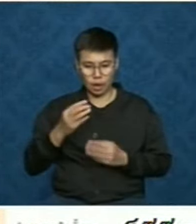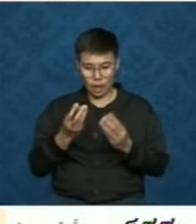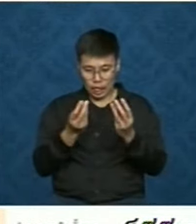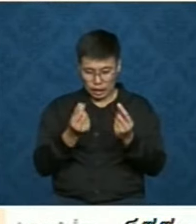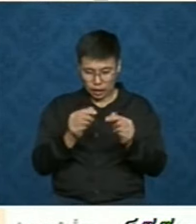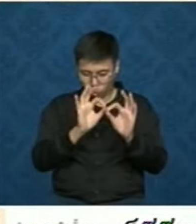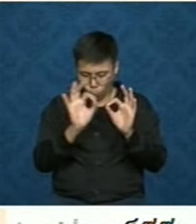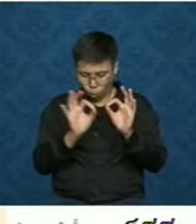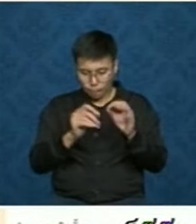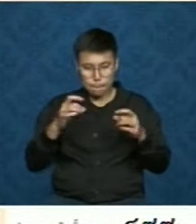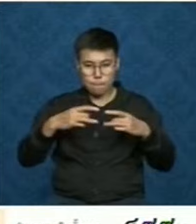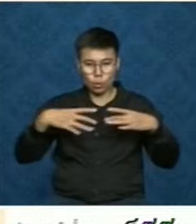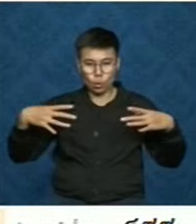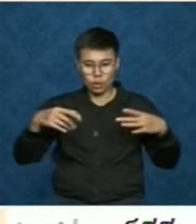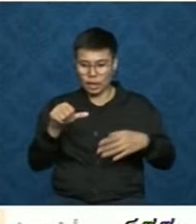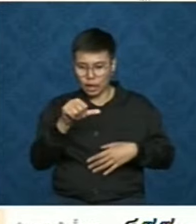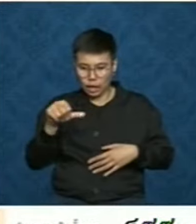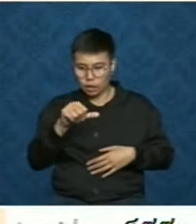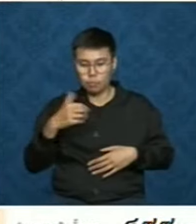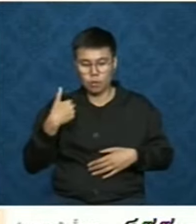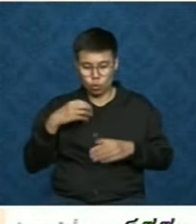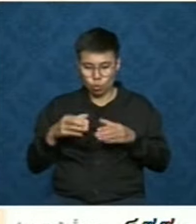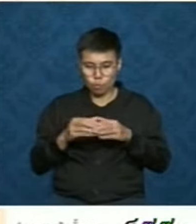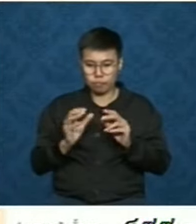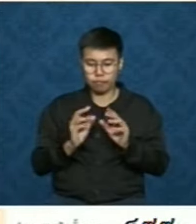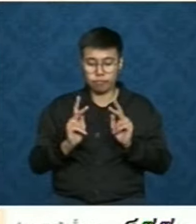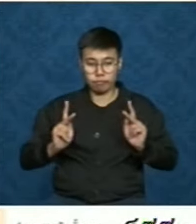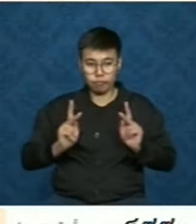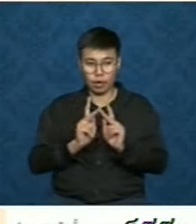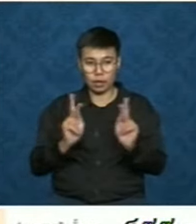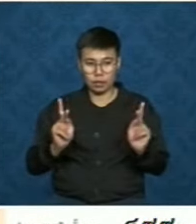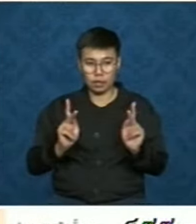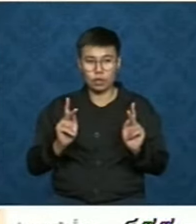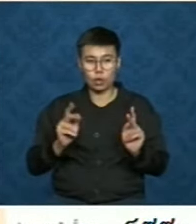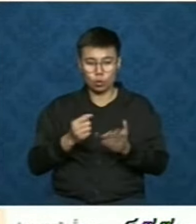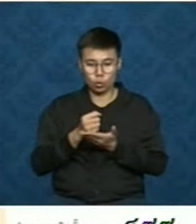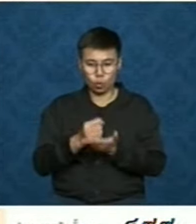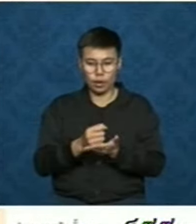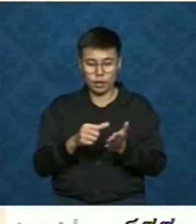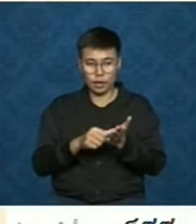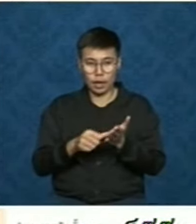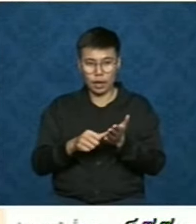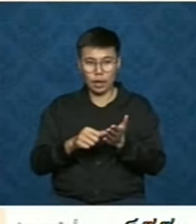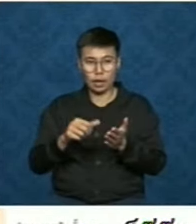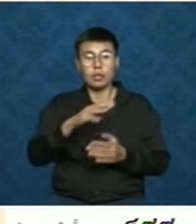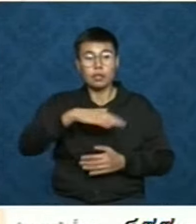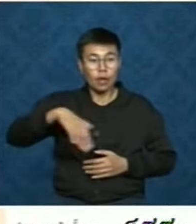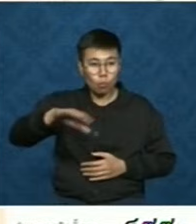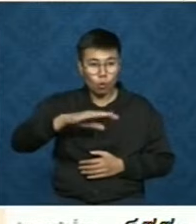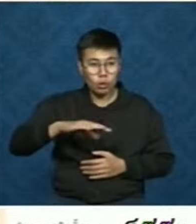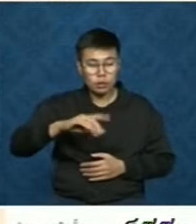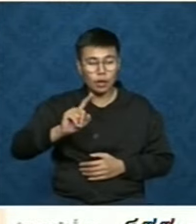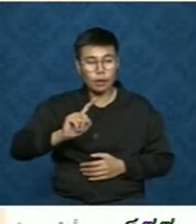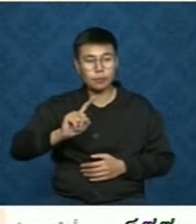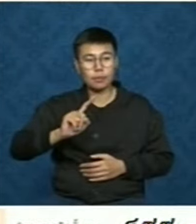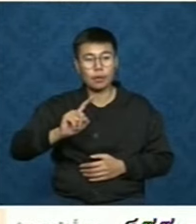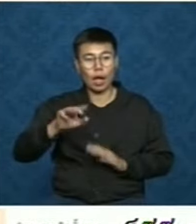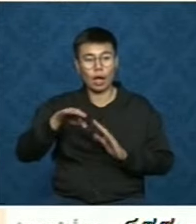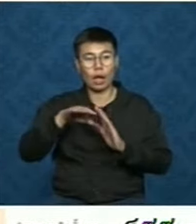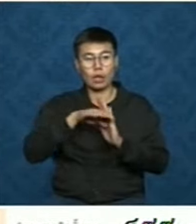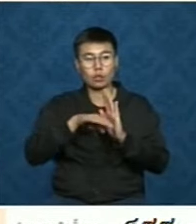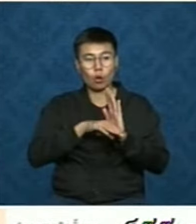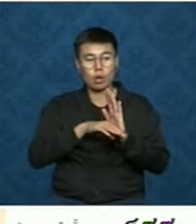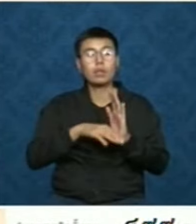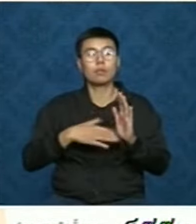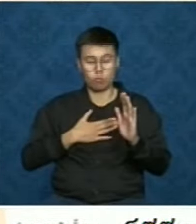ตรงต้องการแก้ไขเราใช้คณะกรรมาธิการนะพิจารณาแก้ไขแต่อันนี้ทั้งหมดมันอยู่ที่เอ่อขั้นตอนต่างๆ